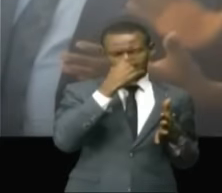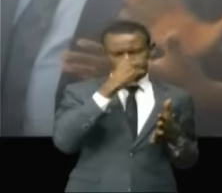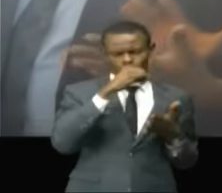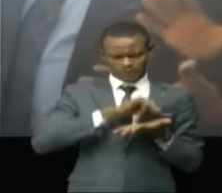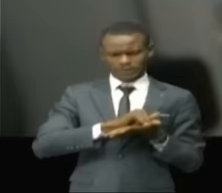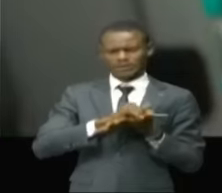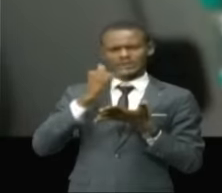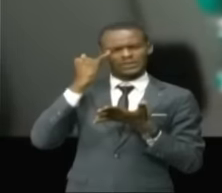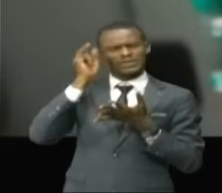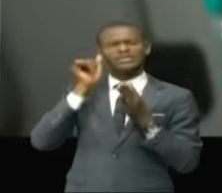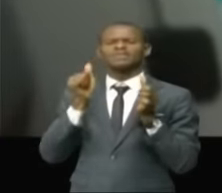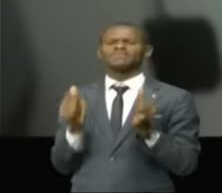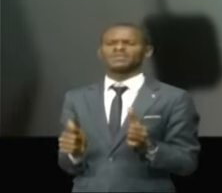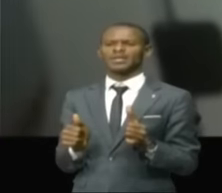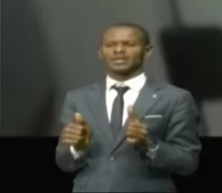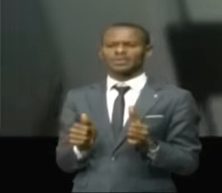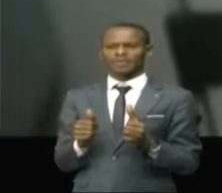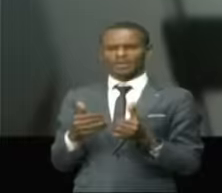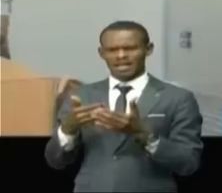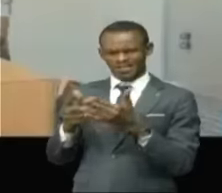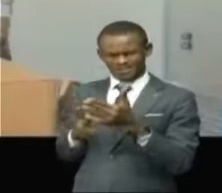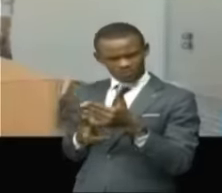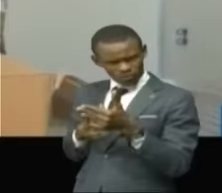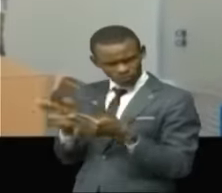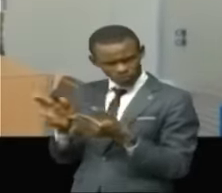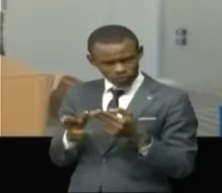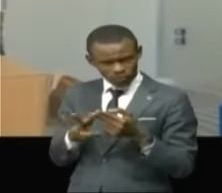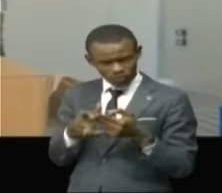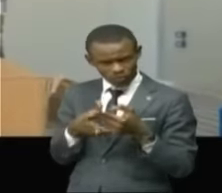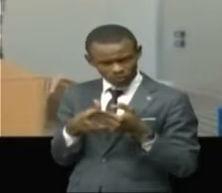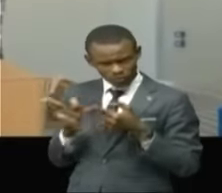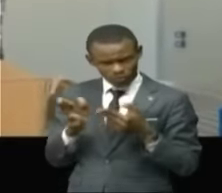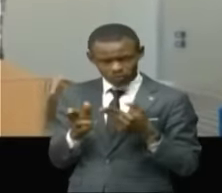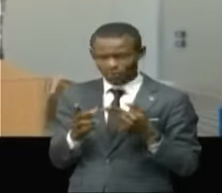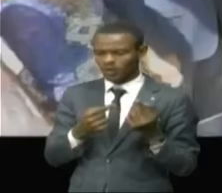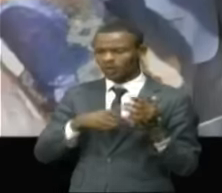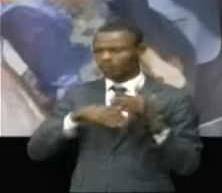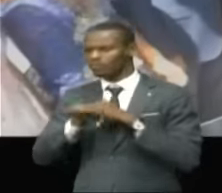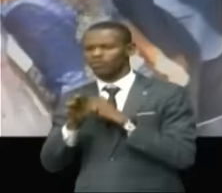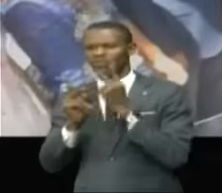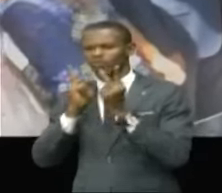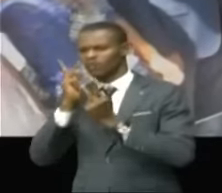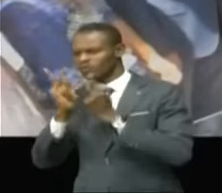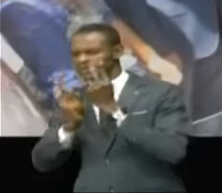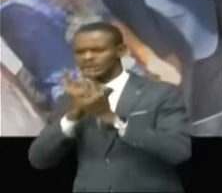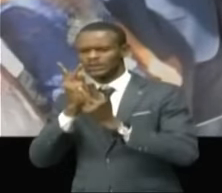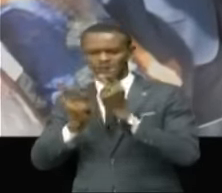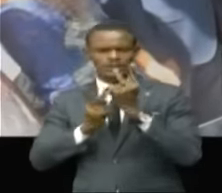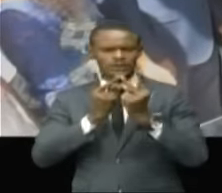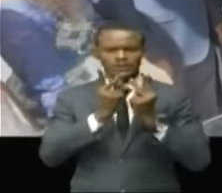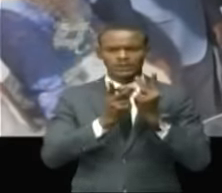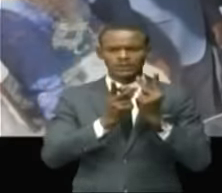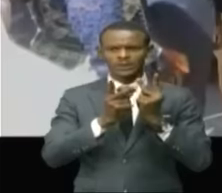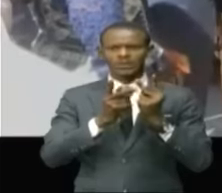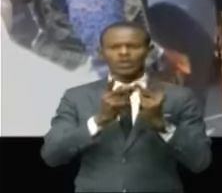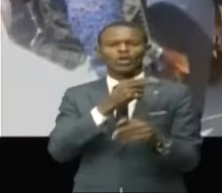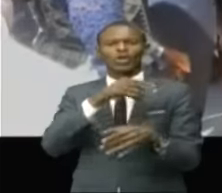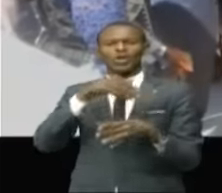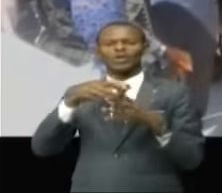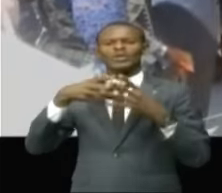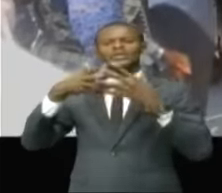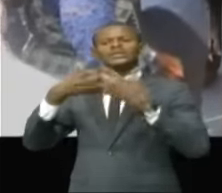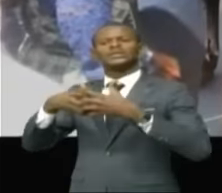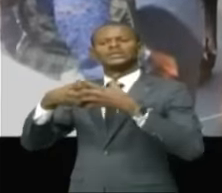symboliques, visiter l'usine et signer dans le livre d'or de l'hôpital Bonzola, le vice-ministre a parlé de l'importance de